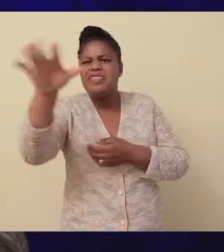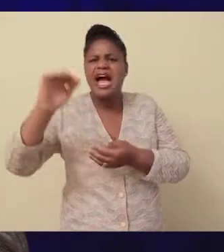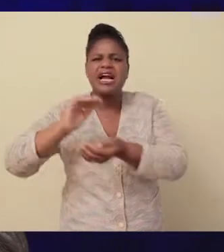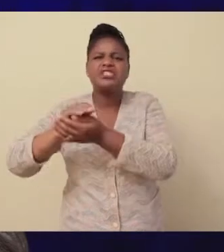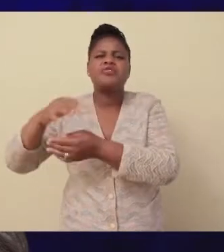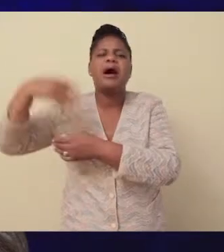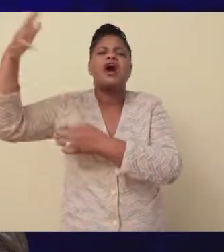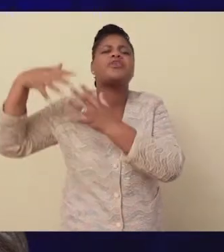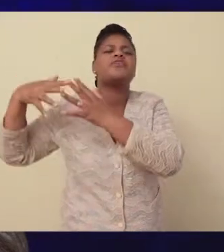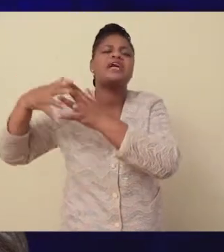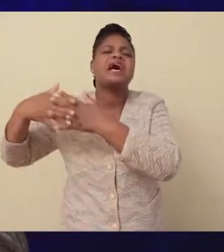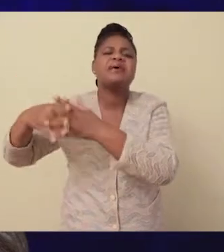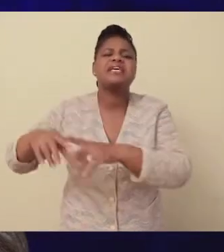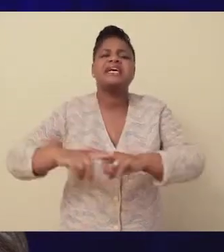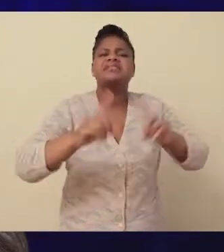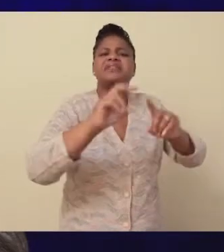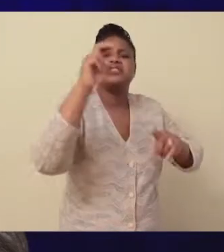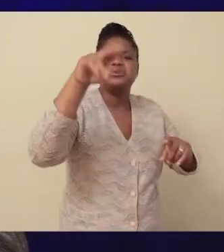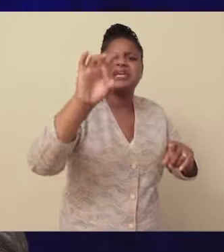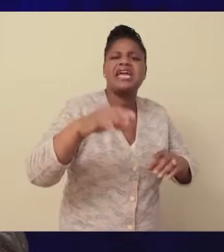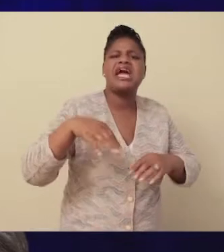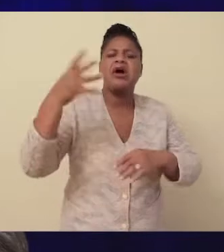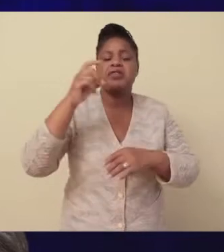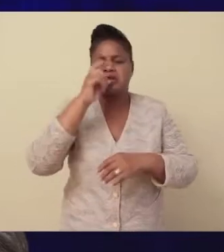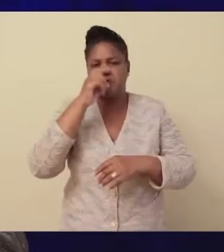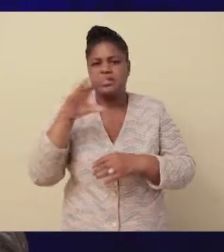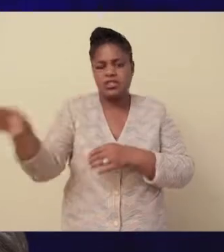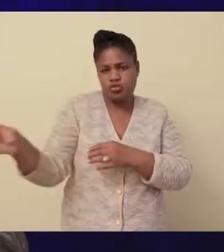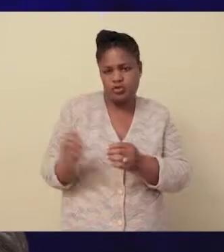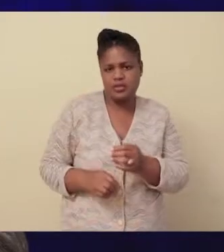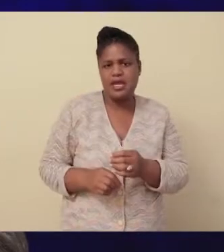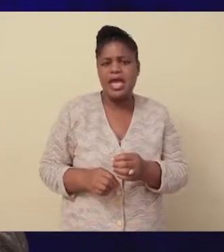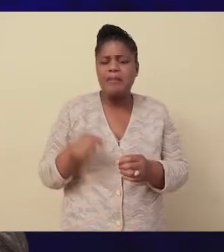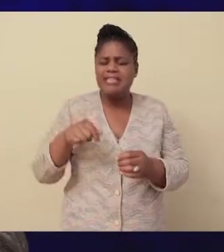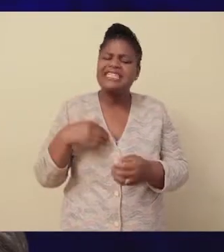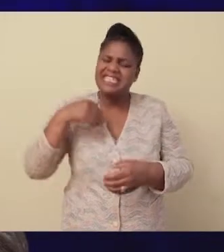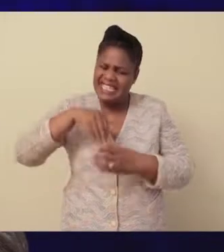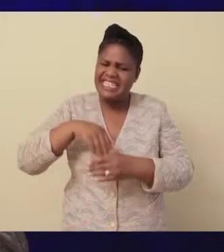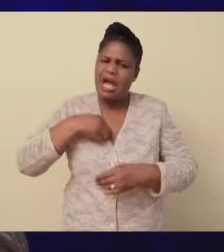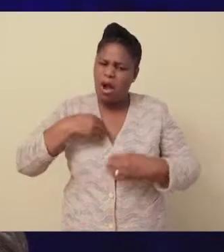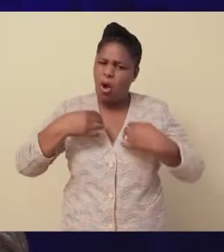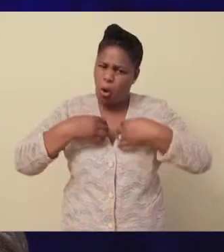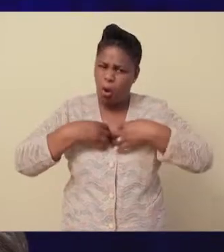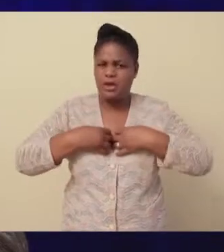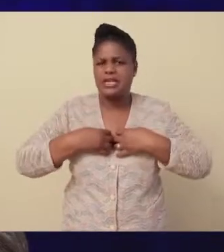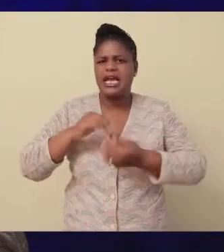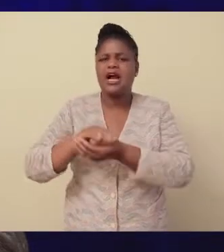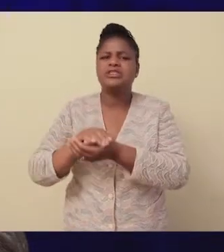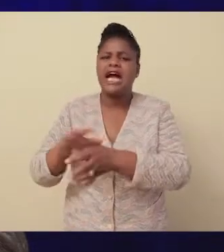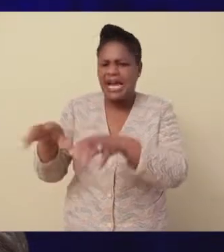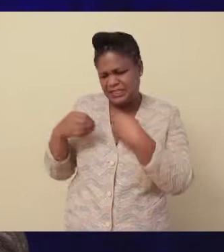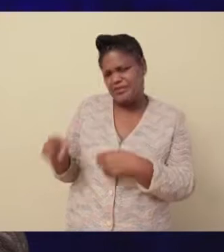churu, titarire kuti mutsika dzedu zvinogashirika here. Zvaimbo gashirika here, zvakugashirika